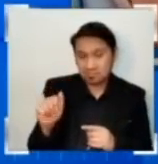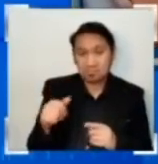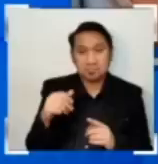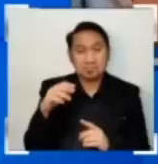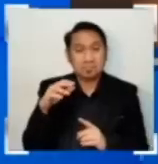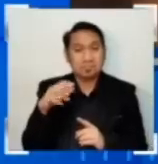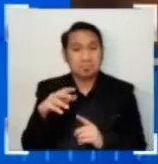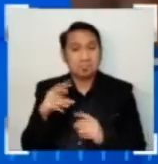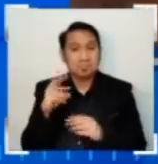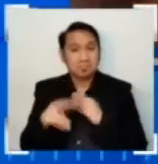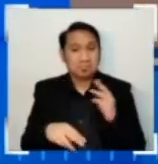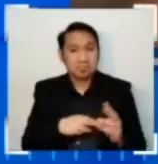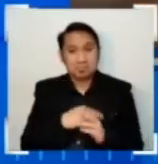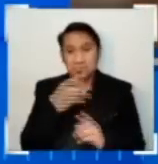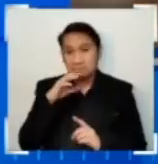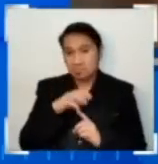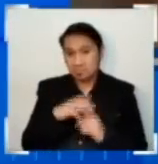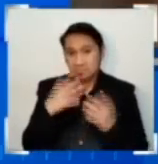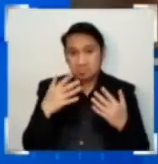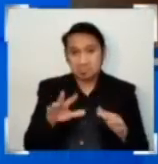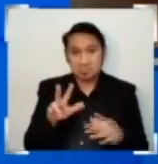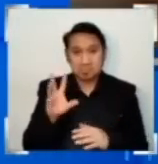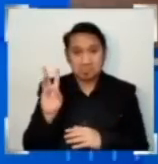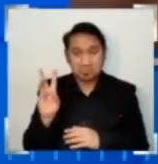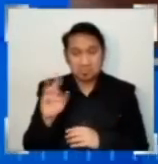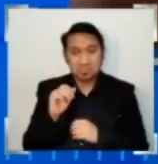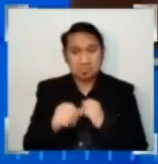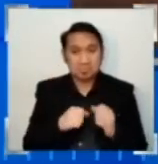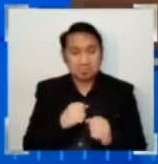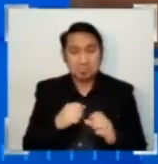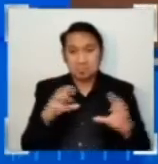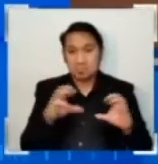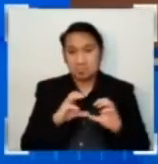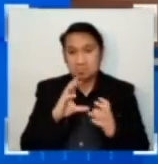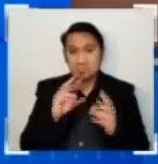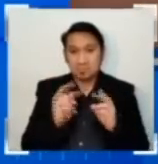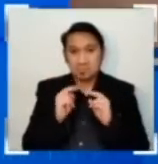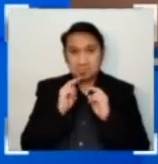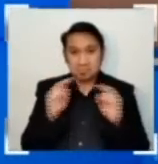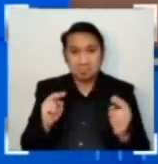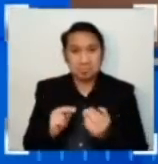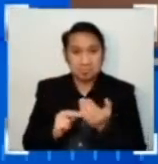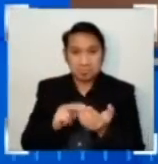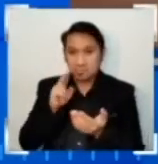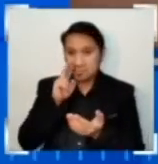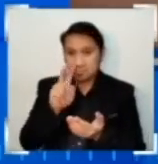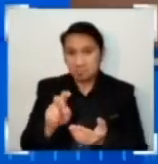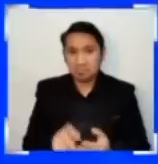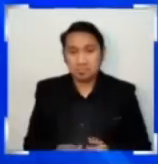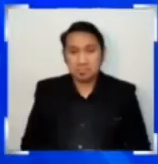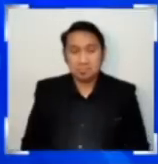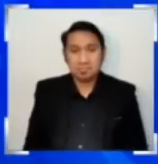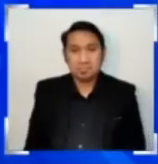36 years. Para sa GMA Integrated News, Aubrey Carampel ang inyong saksi.